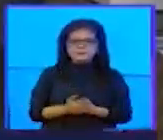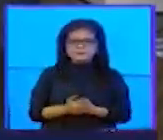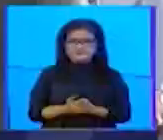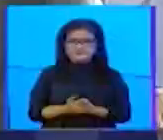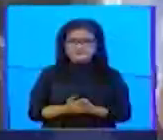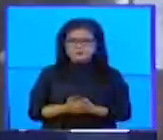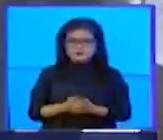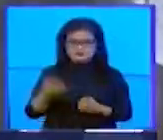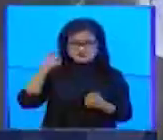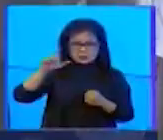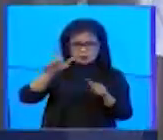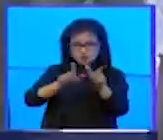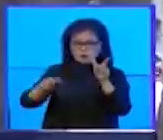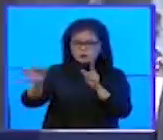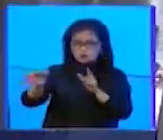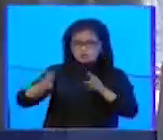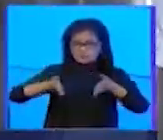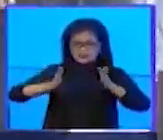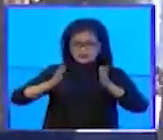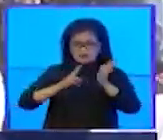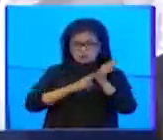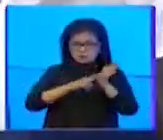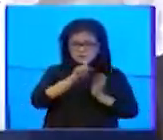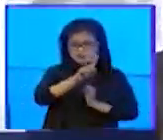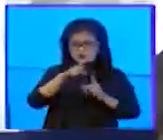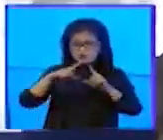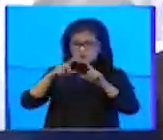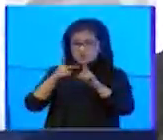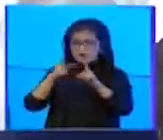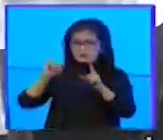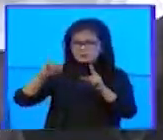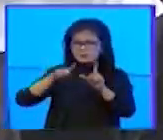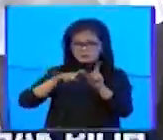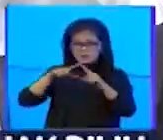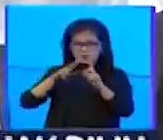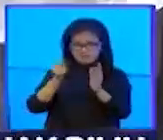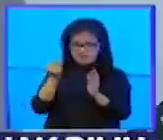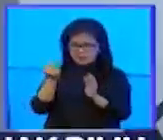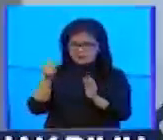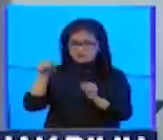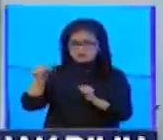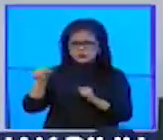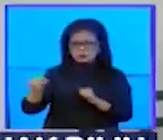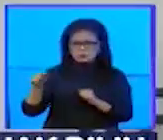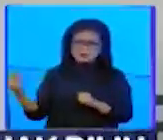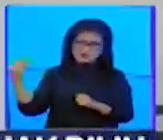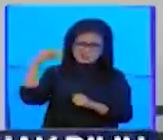Sementara calon wakil wali kota Medan nomor urut 1, Achiar Nasution, tiba di TPS sekitar pukul 9.15 guna menyalurkan hak